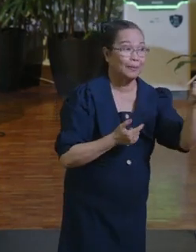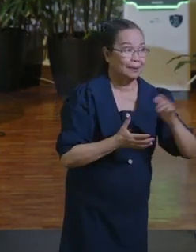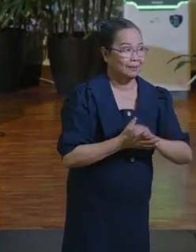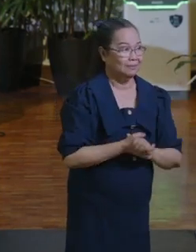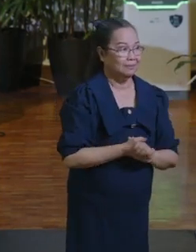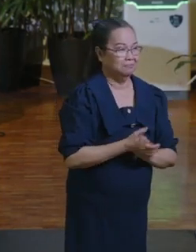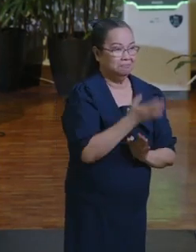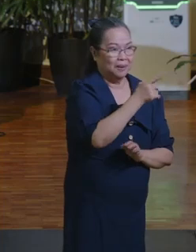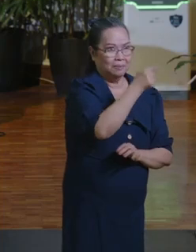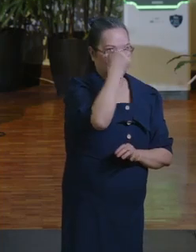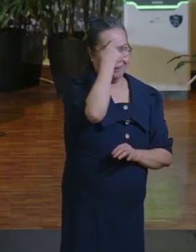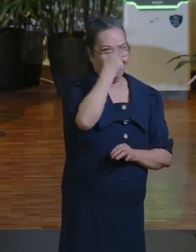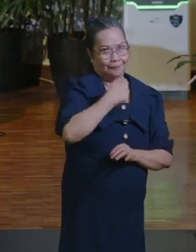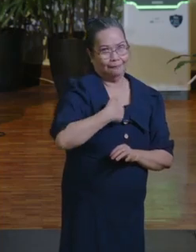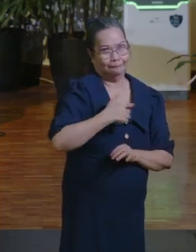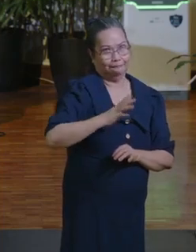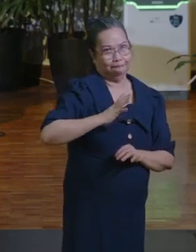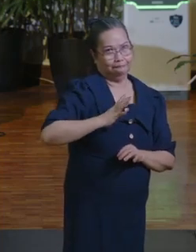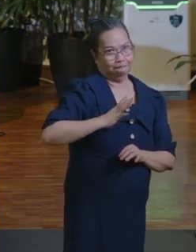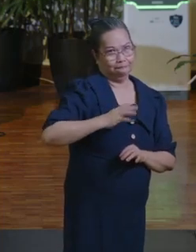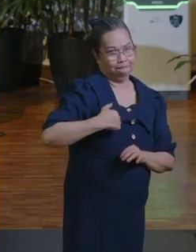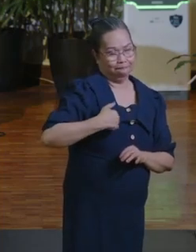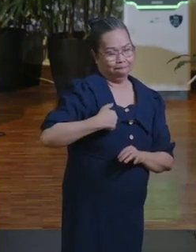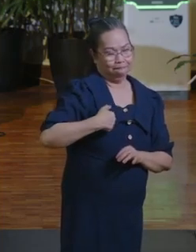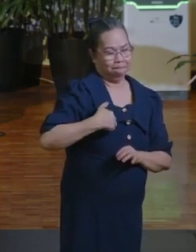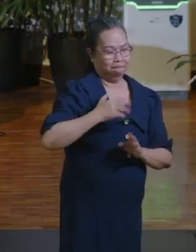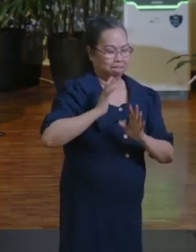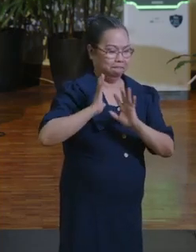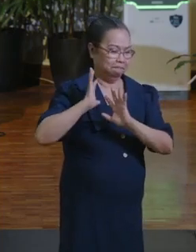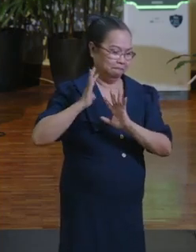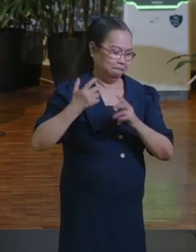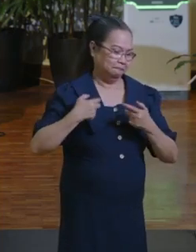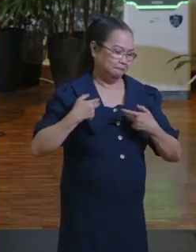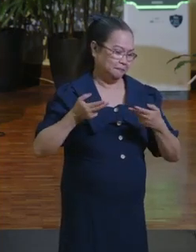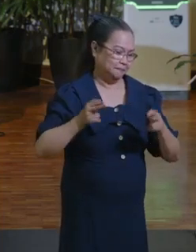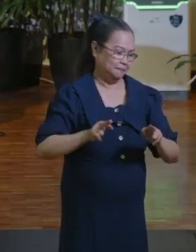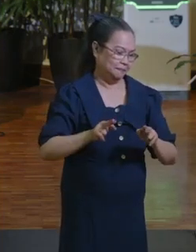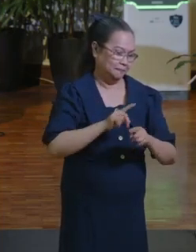Siguro iniisip niyo, siguro nangyari yun nung ako ay